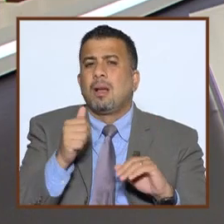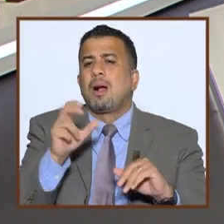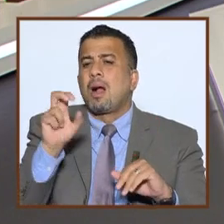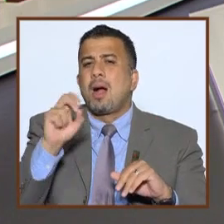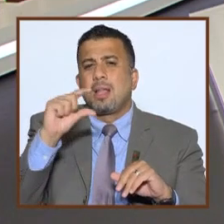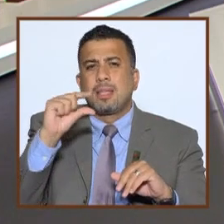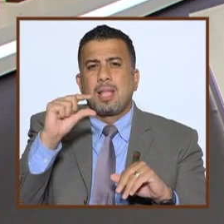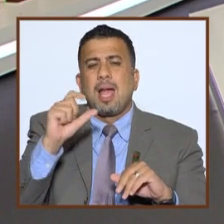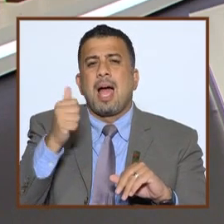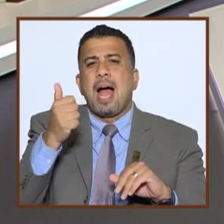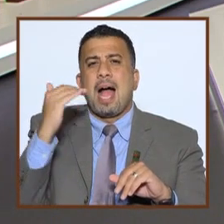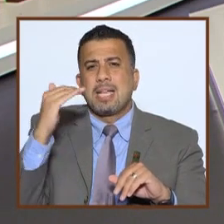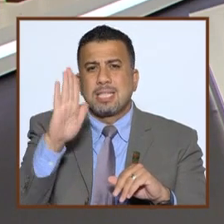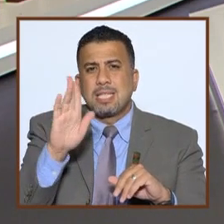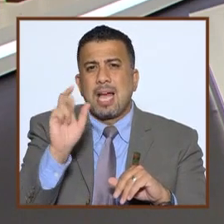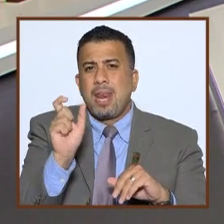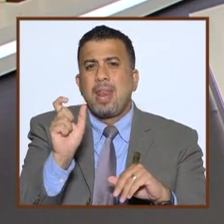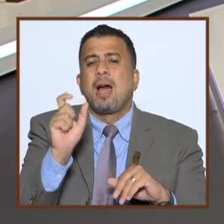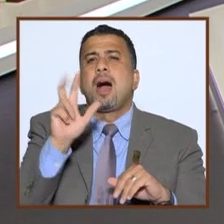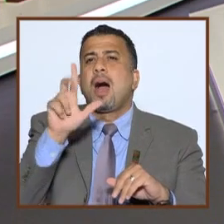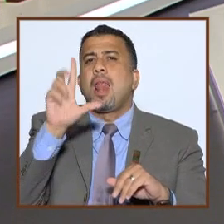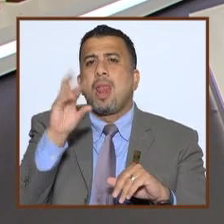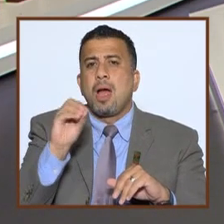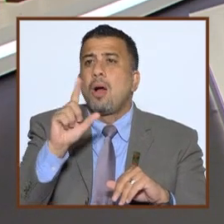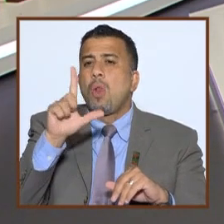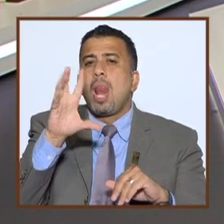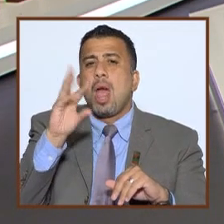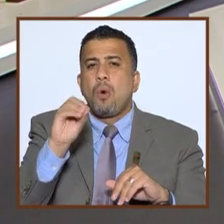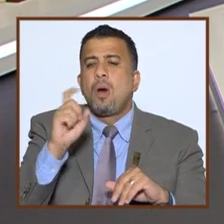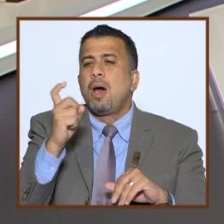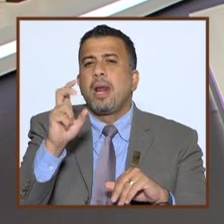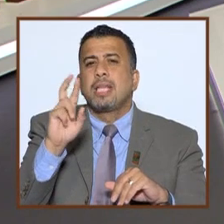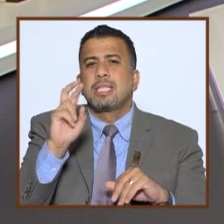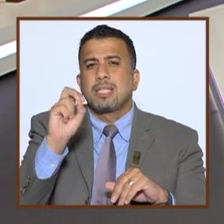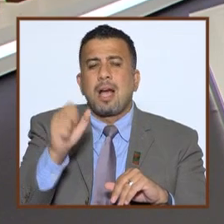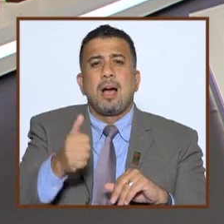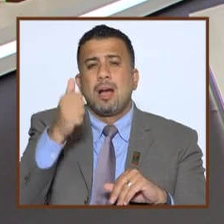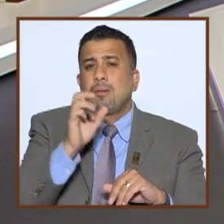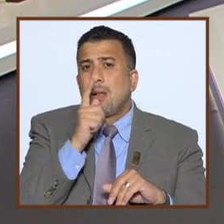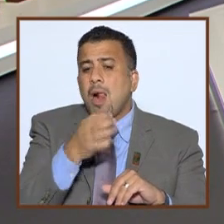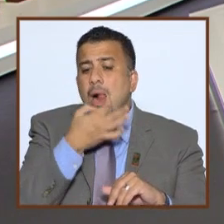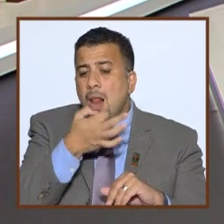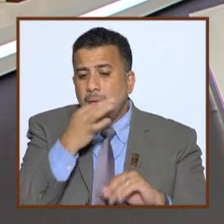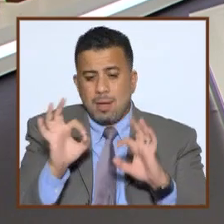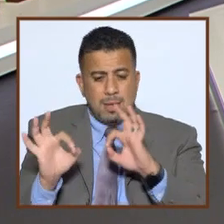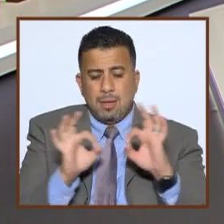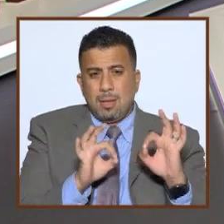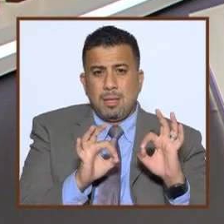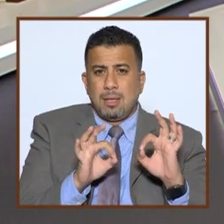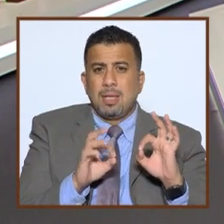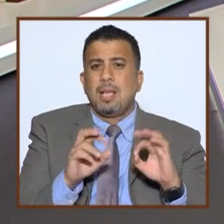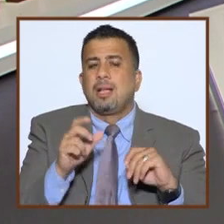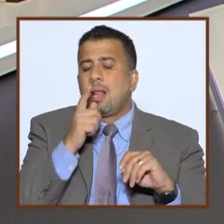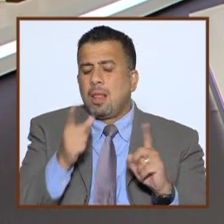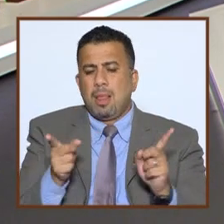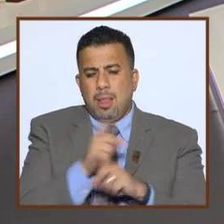همم الايه رقم 11 زين انا بدال ما اقول هاي قلت ذلك الفوز العظيم